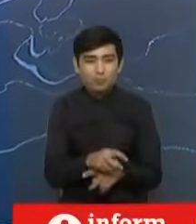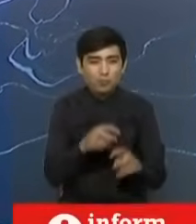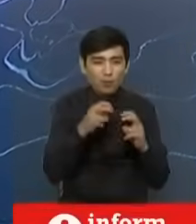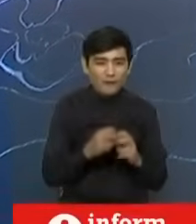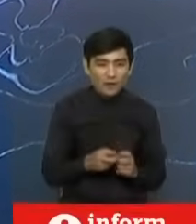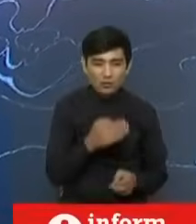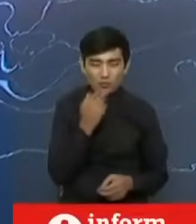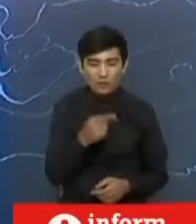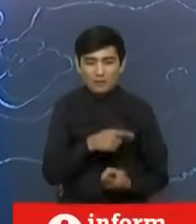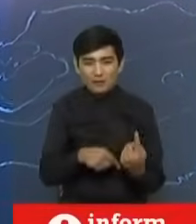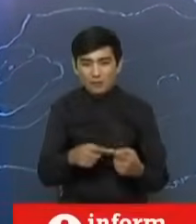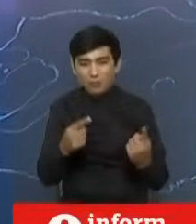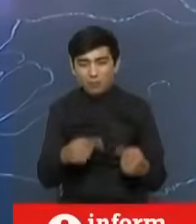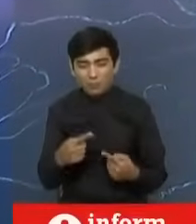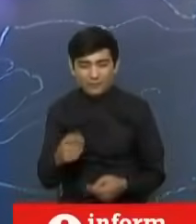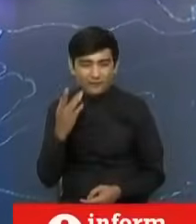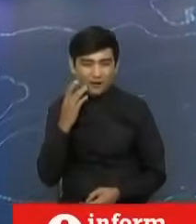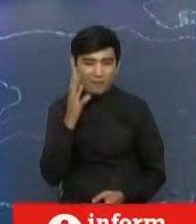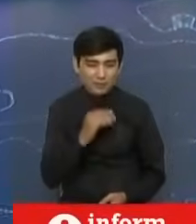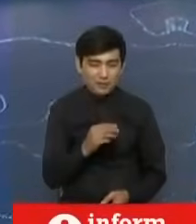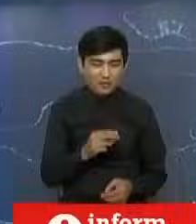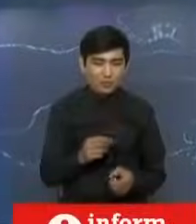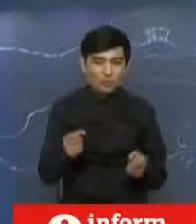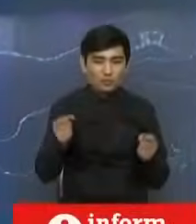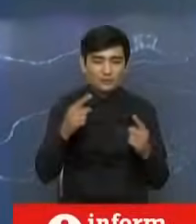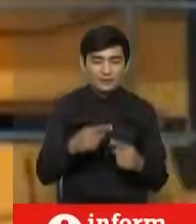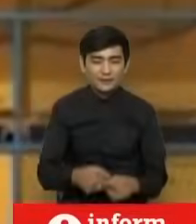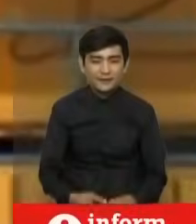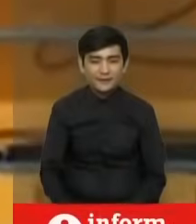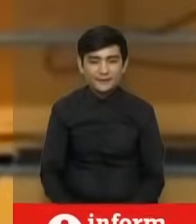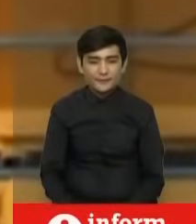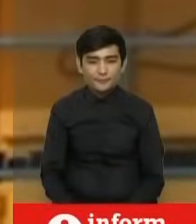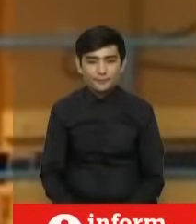в угоду бизнесу. Так ли это? Узнавала Анастасия Новикова.